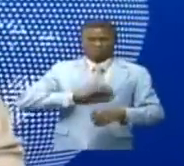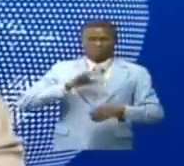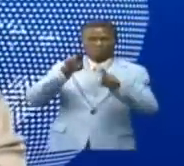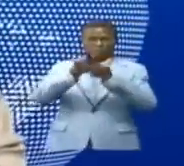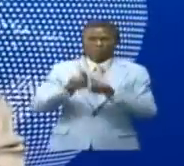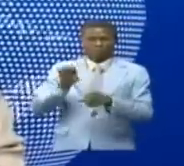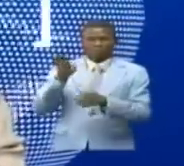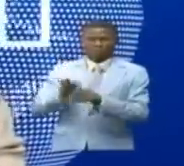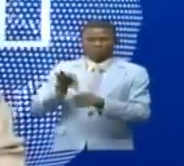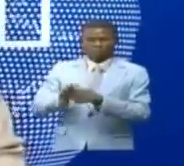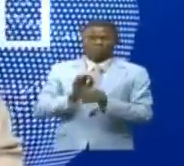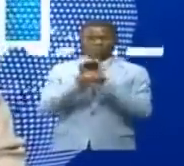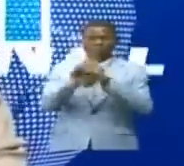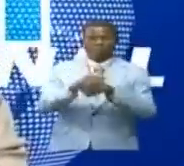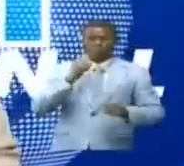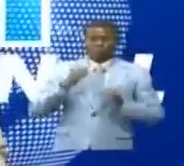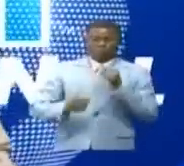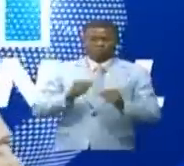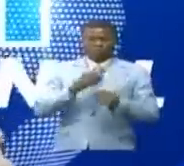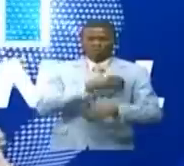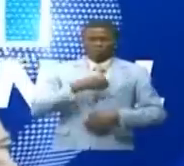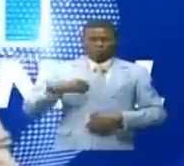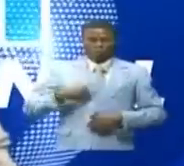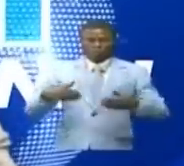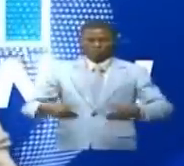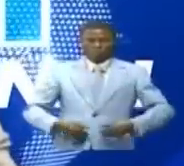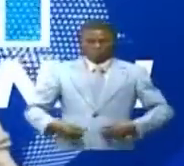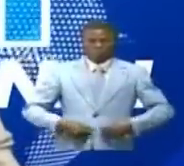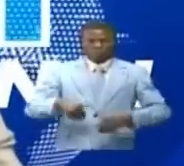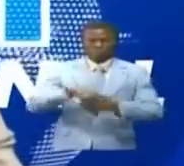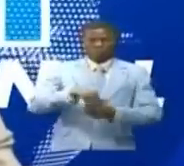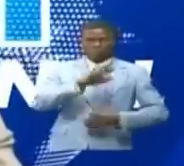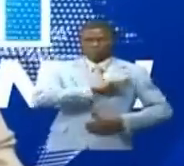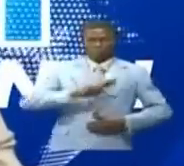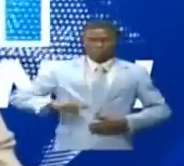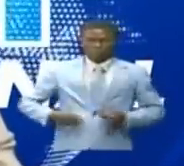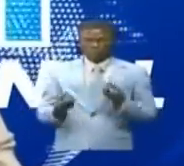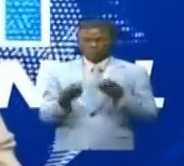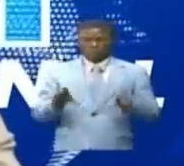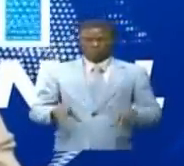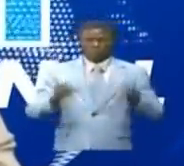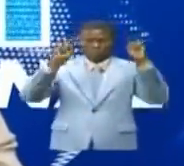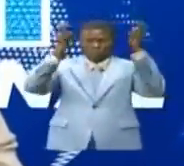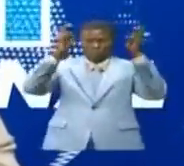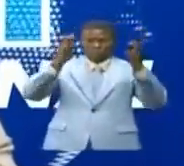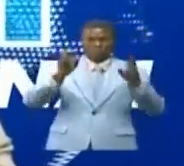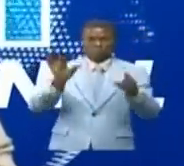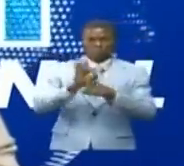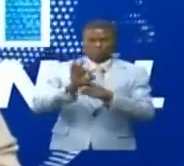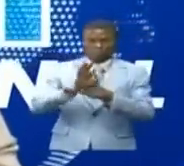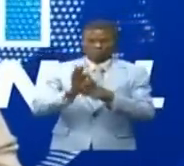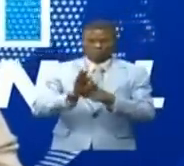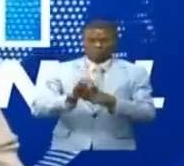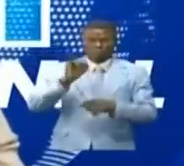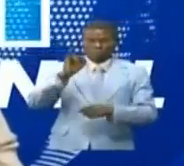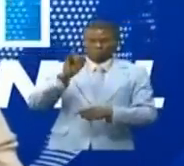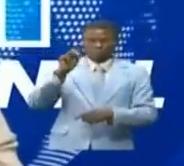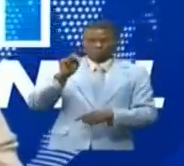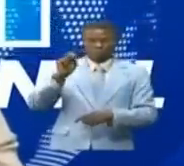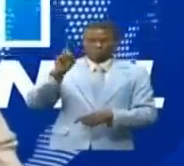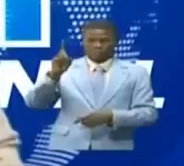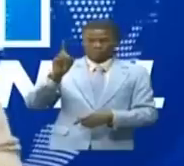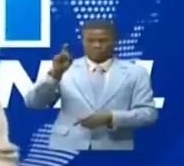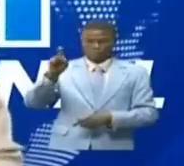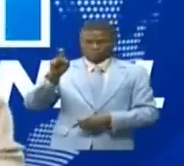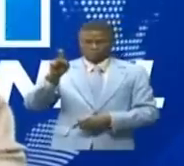électorale pour un engagement actif des femmes et jeunes en RDC, c'est le thème de l'atelier organisé par l'INADES. Ce projet